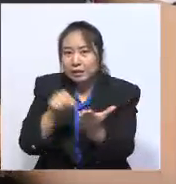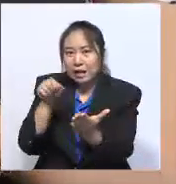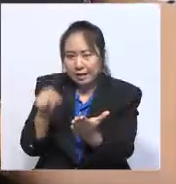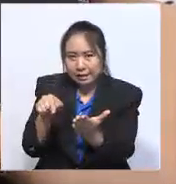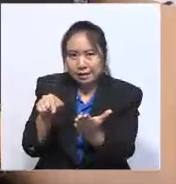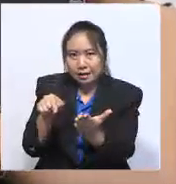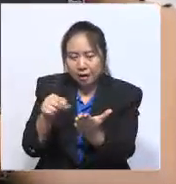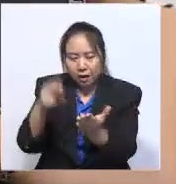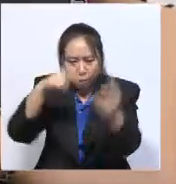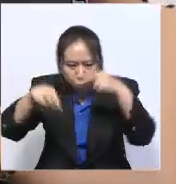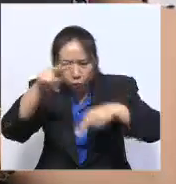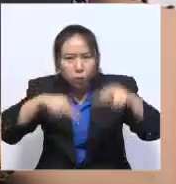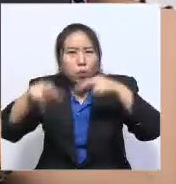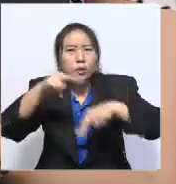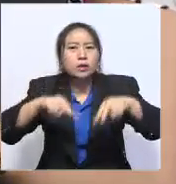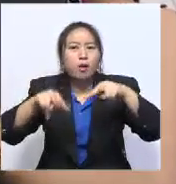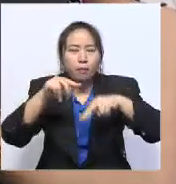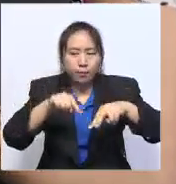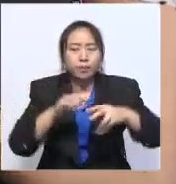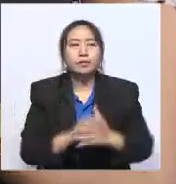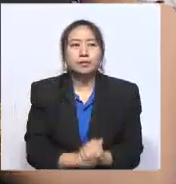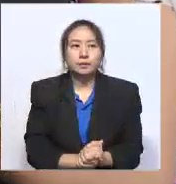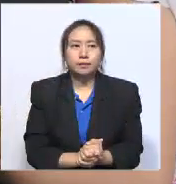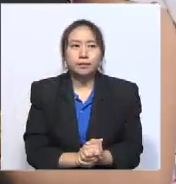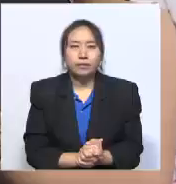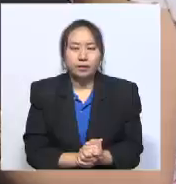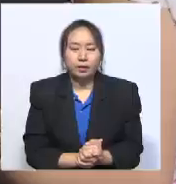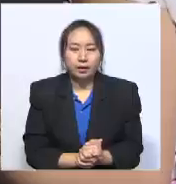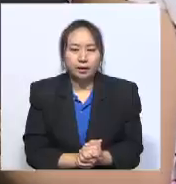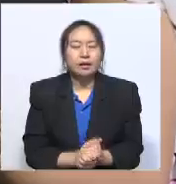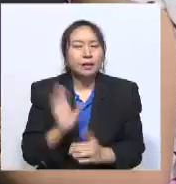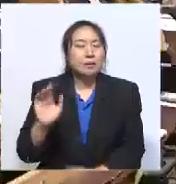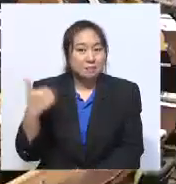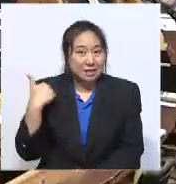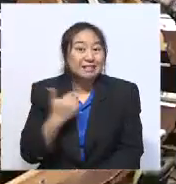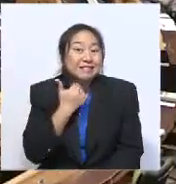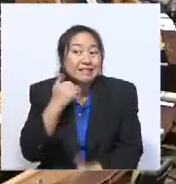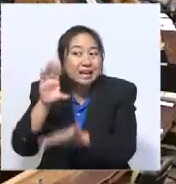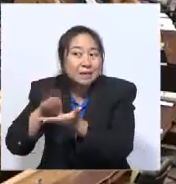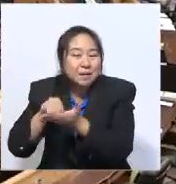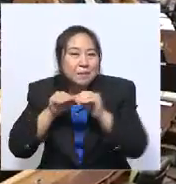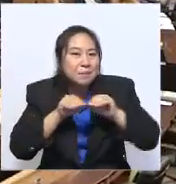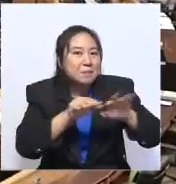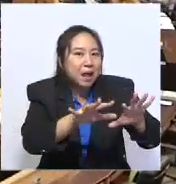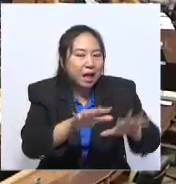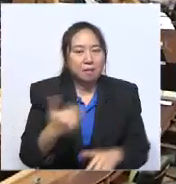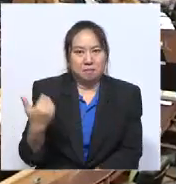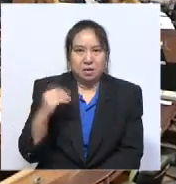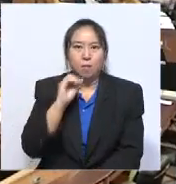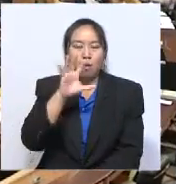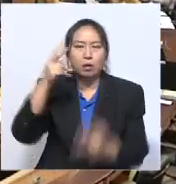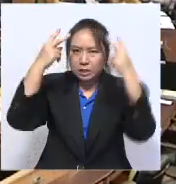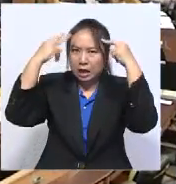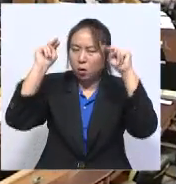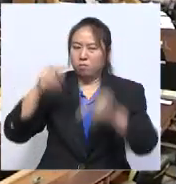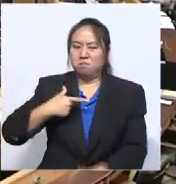การสรรหาเป็นคณะกรรมการกสทช.ที่อ้างนะครับในคลิปเสียงเนี่ยมีการอ้างนะครับว่าพลเอกประยุทธ์จันทร์โอชานายกรัฐมนตรี